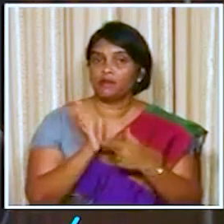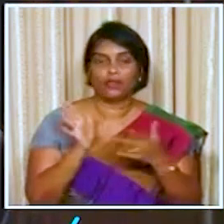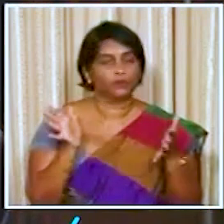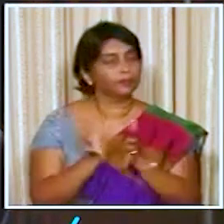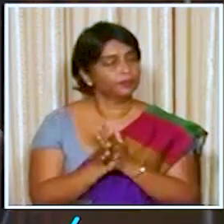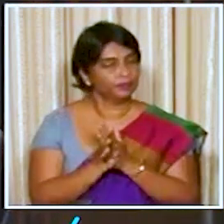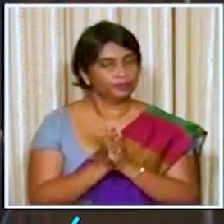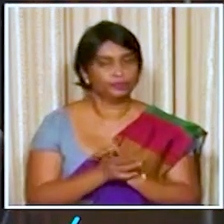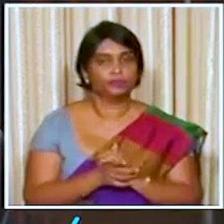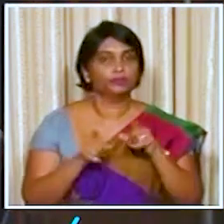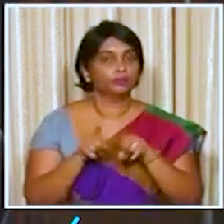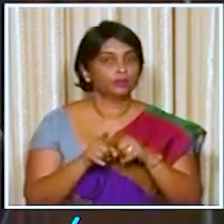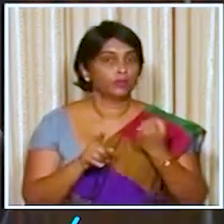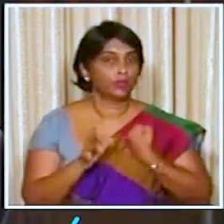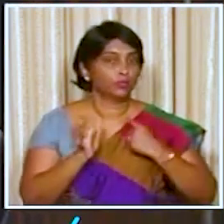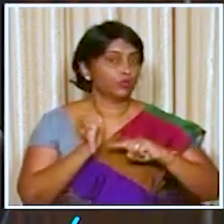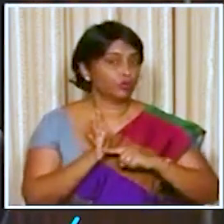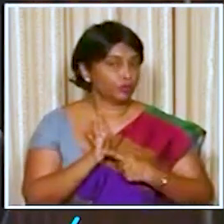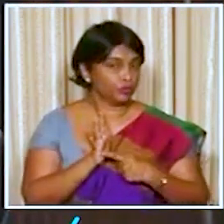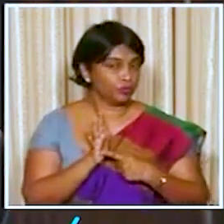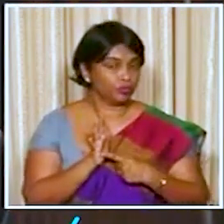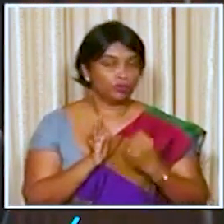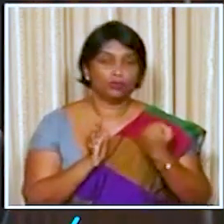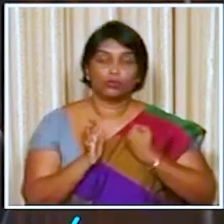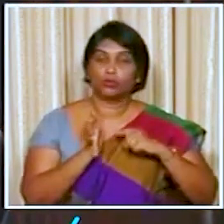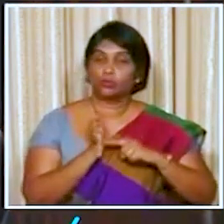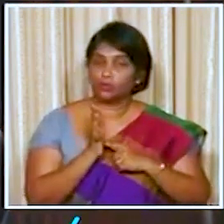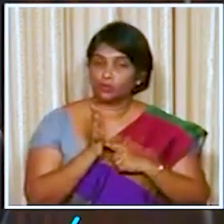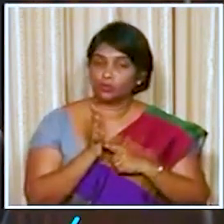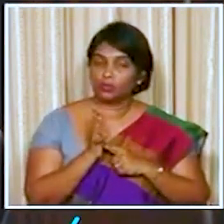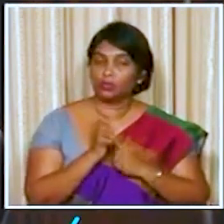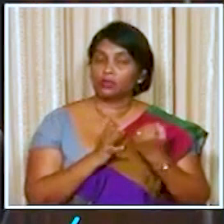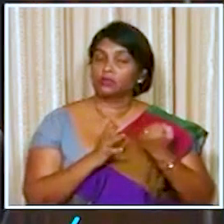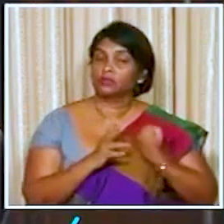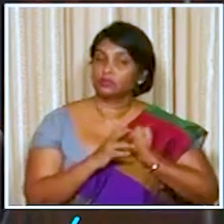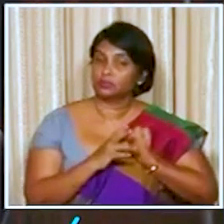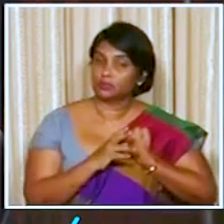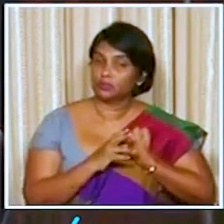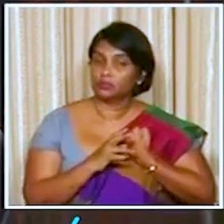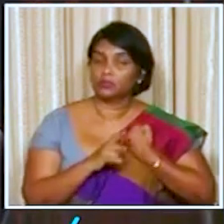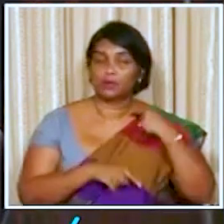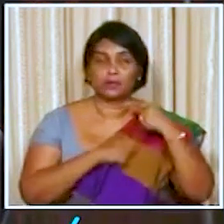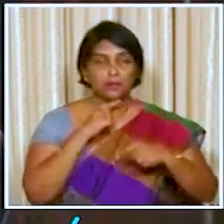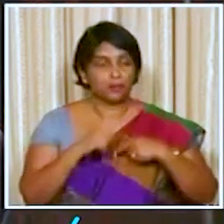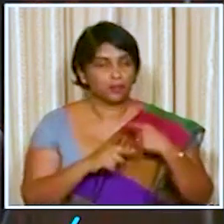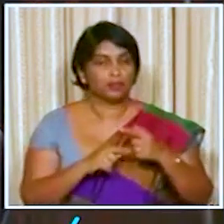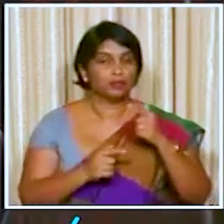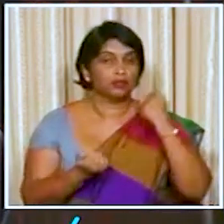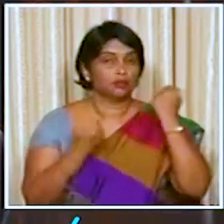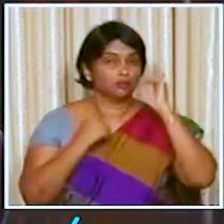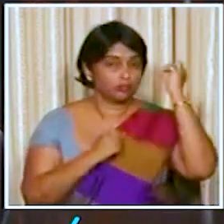उबतुमलाट इलंगट वैद्य उपकरण वैद्य उपकरण वैद्य यंत्रोपकरण